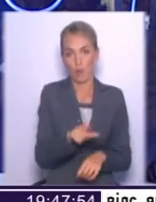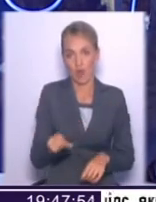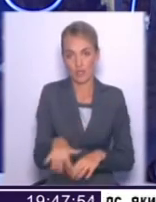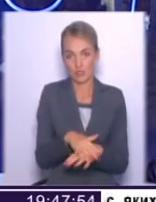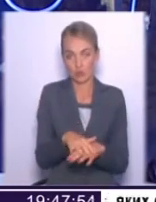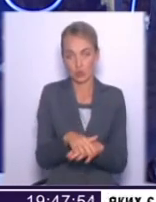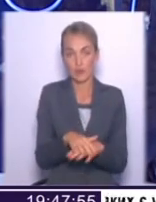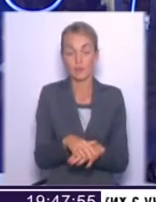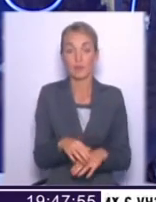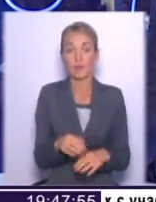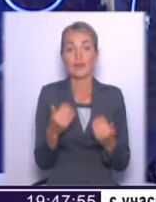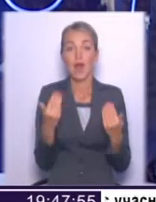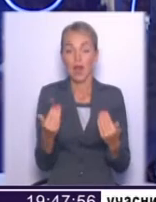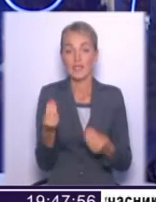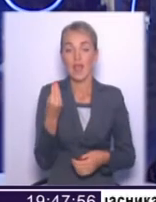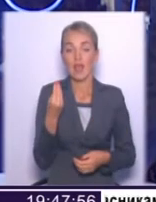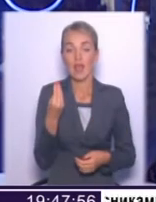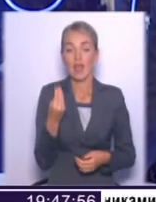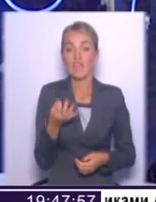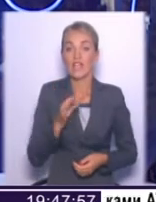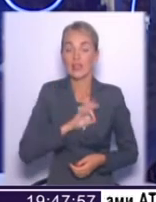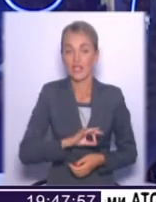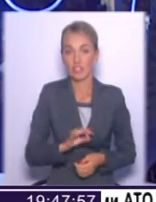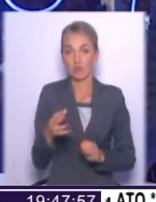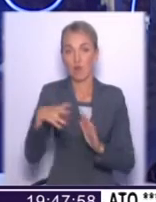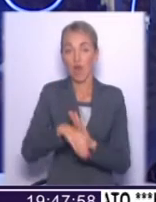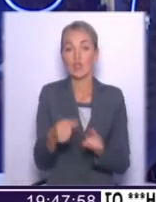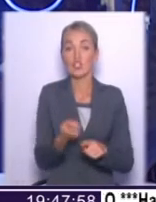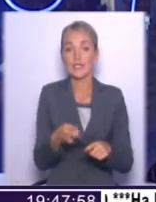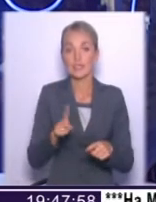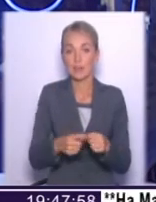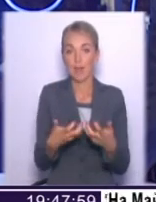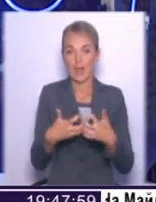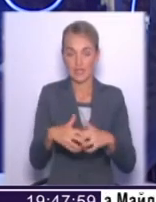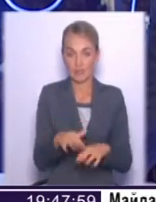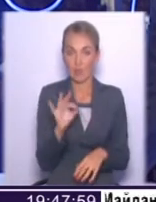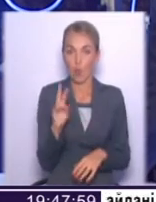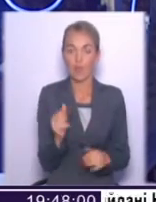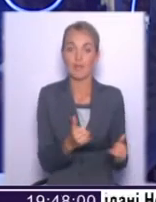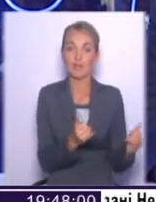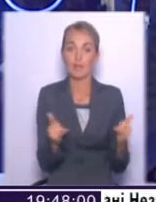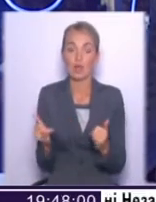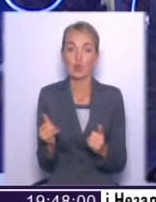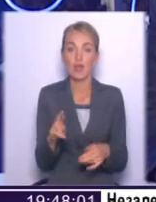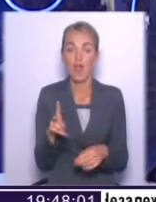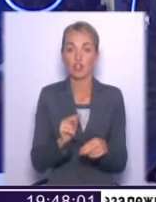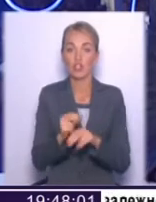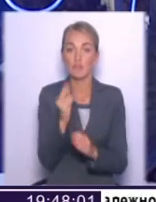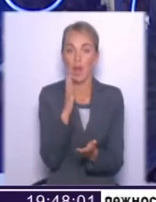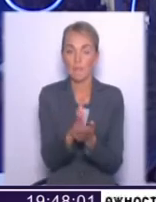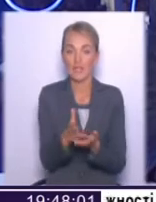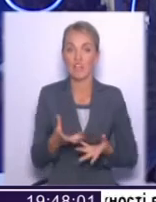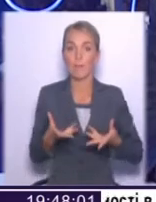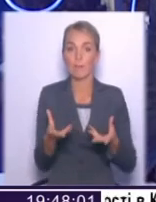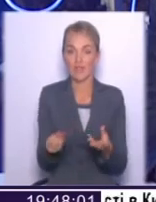Наразі ефективність впровадження цих механізмів, вона забезпечується як через прямий вплив регулятора,